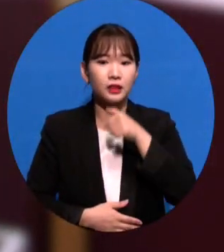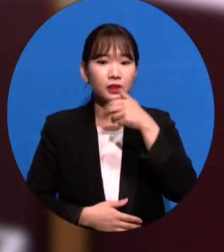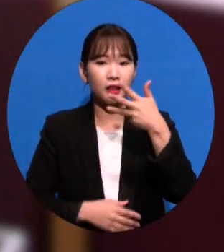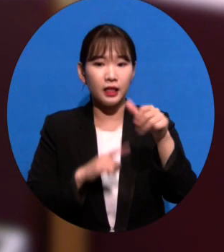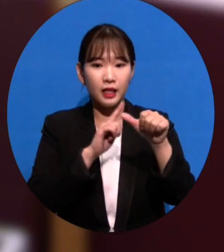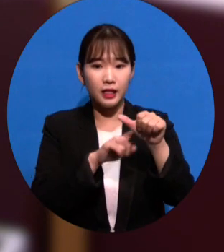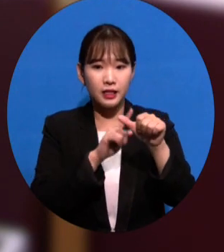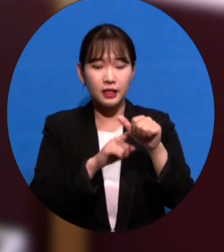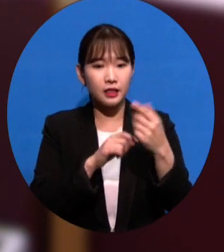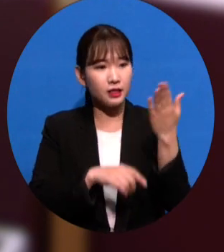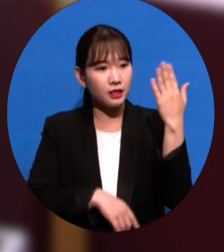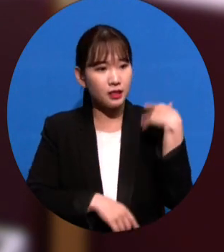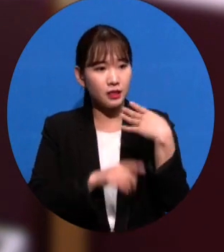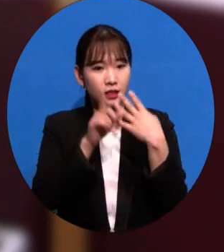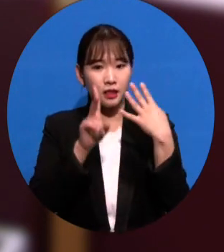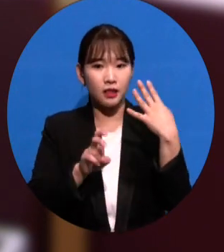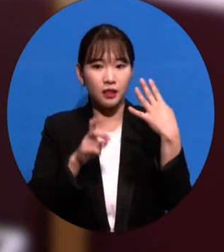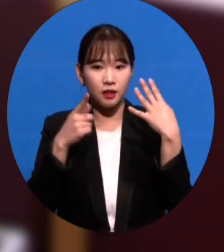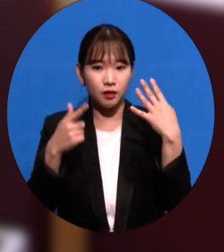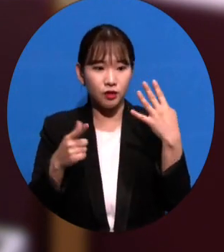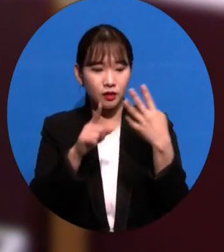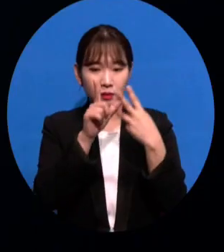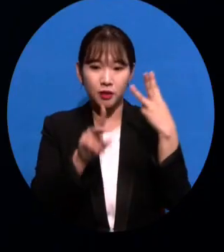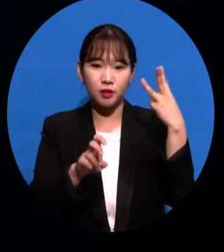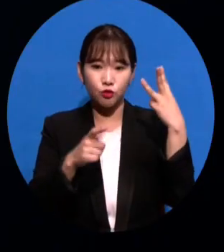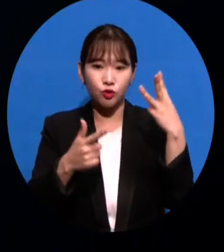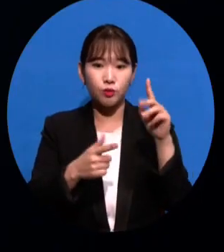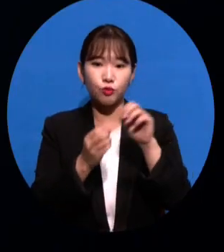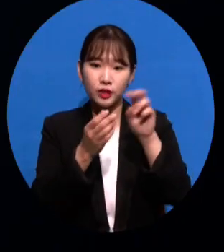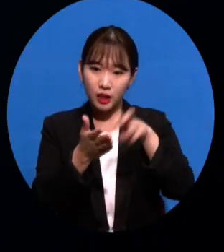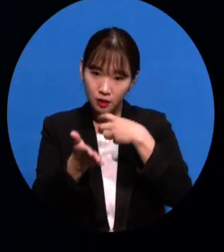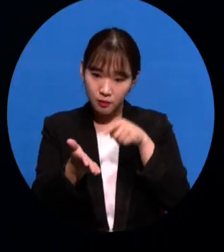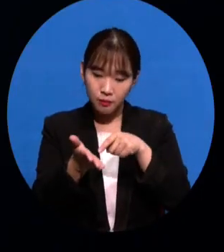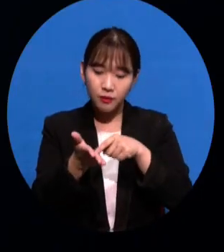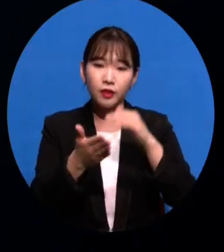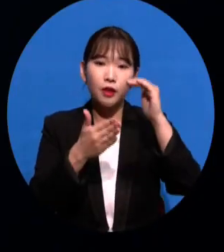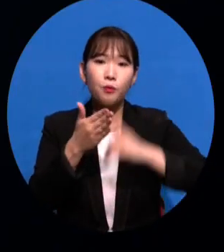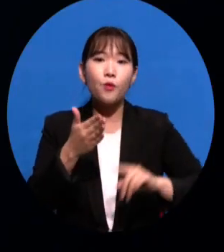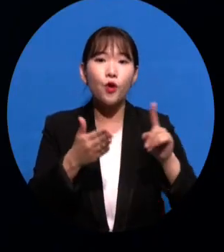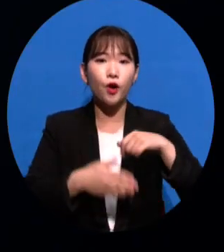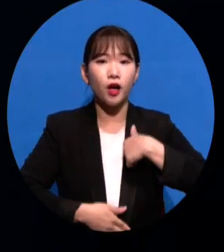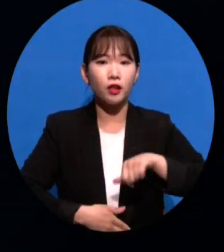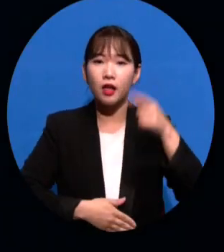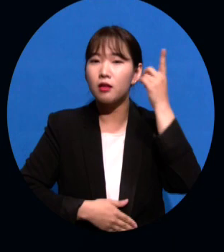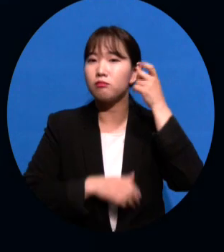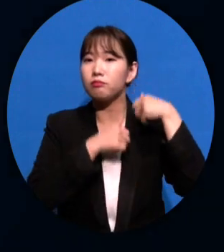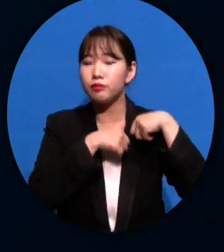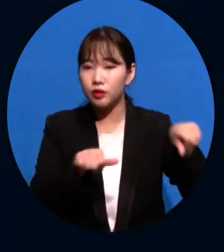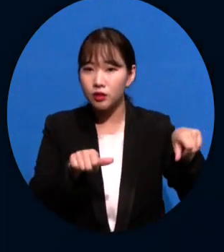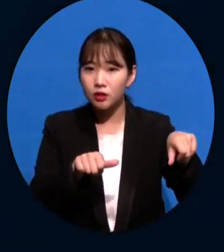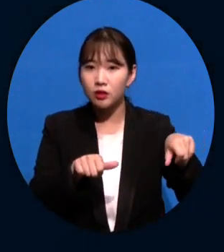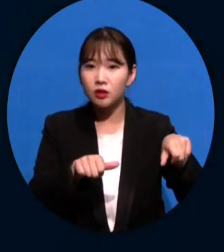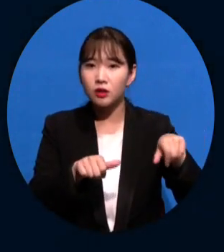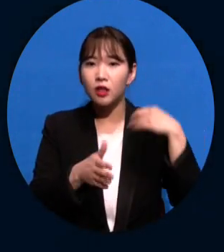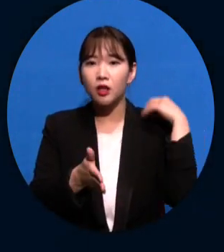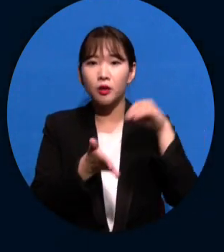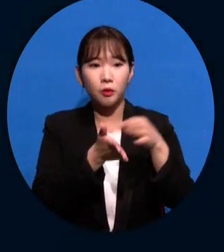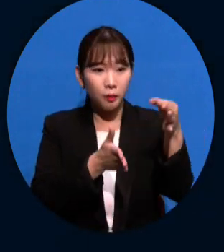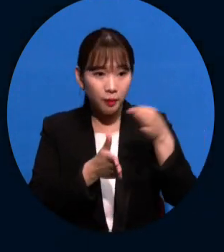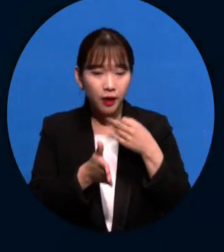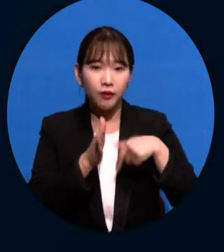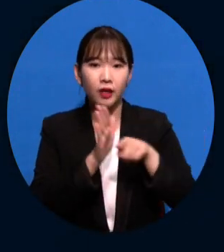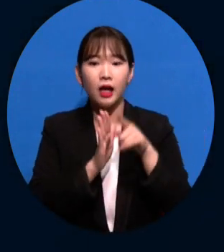58살 A씨는 지난달 26일 한 통의 문자를 받았습니다. 문자에는 아들이 휴대폰이 부서졌다며 환급금을 받기